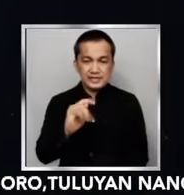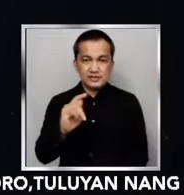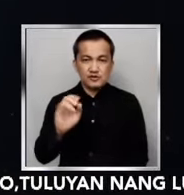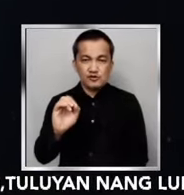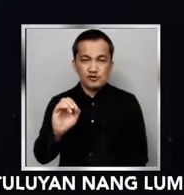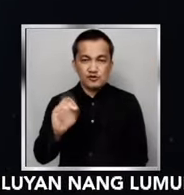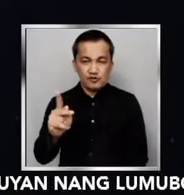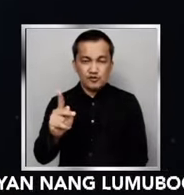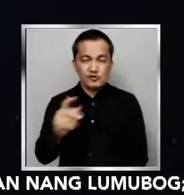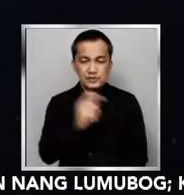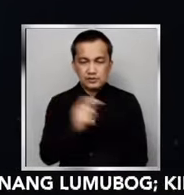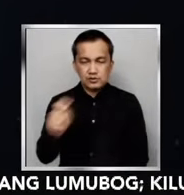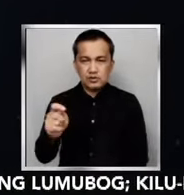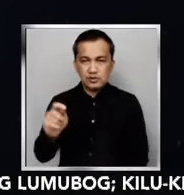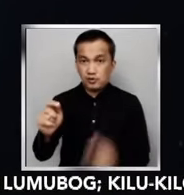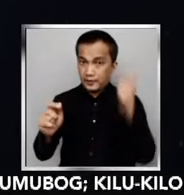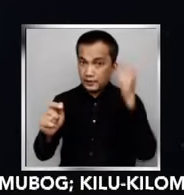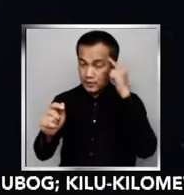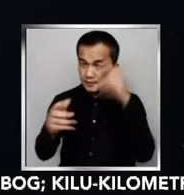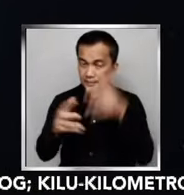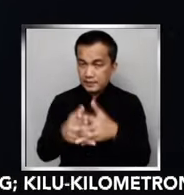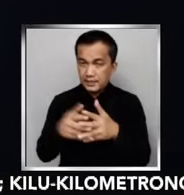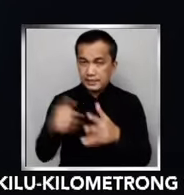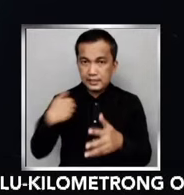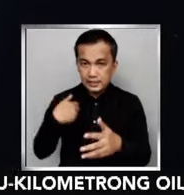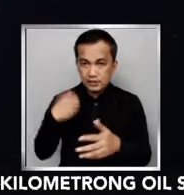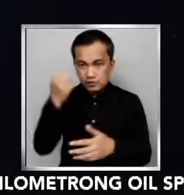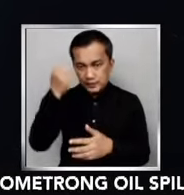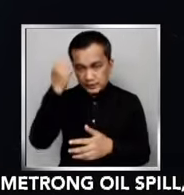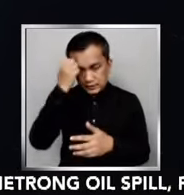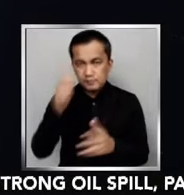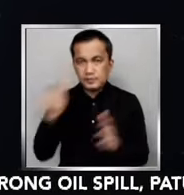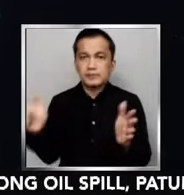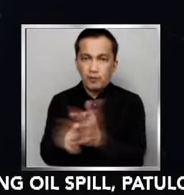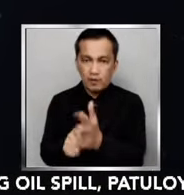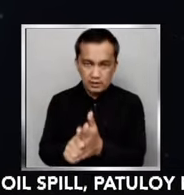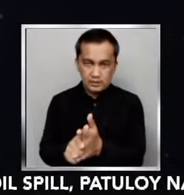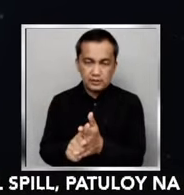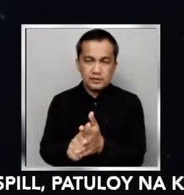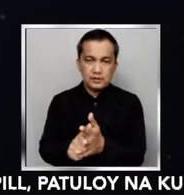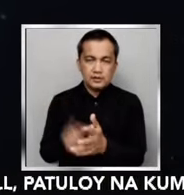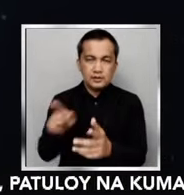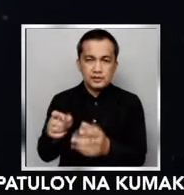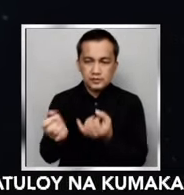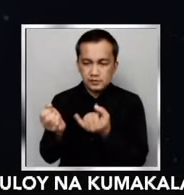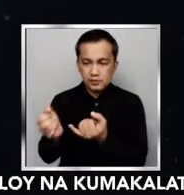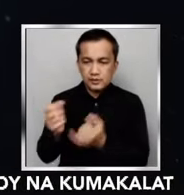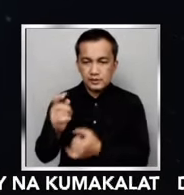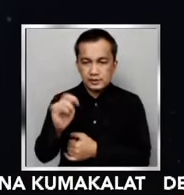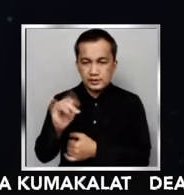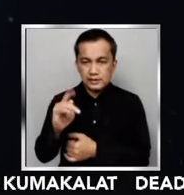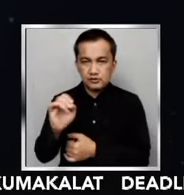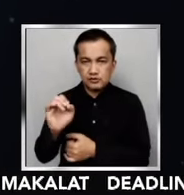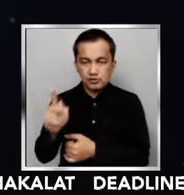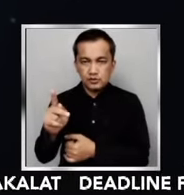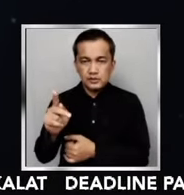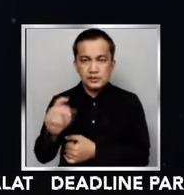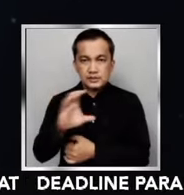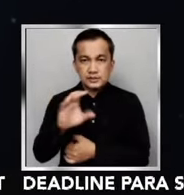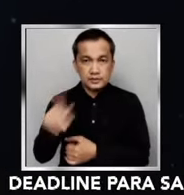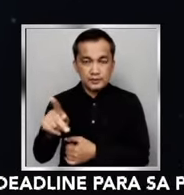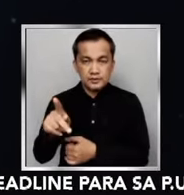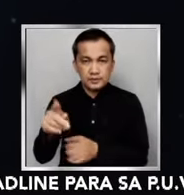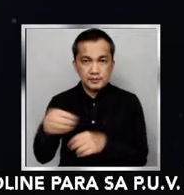America Canada pati European ipinagbawal na ang pag-install ng tiktok sa mga smartphone na inissue